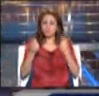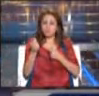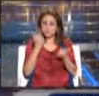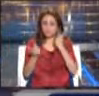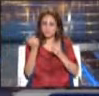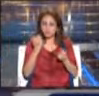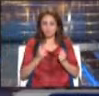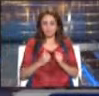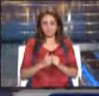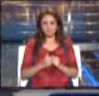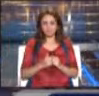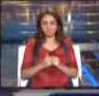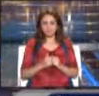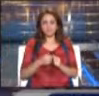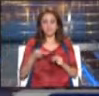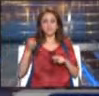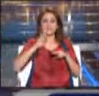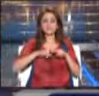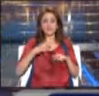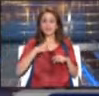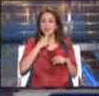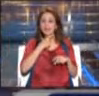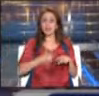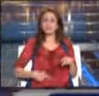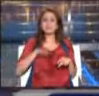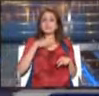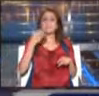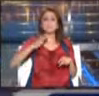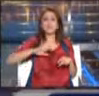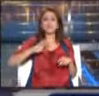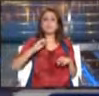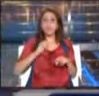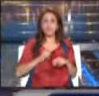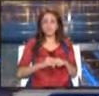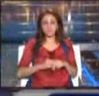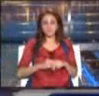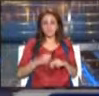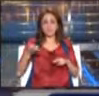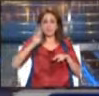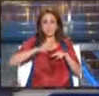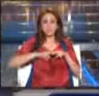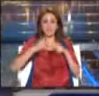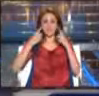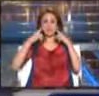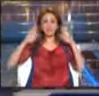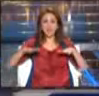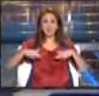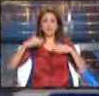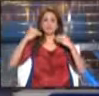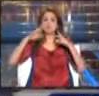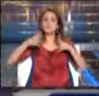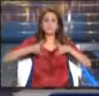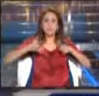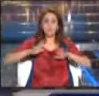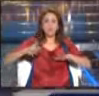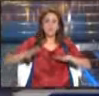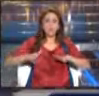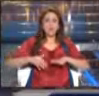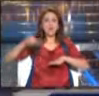الرياضية إلى الجسد الميت دلوقتي. نعم. عودة الحياة والنشاط للمدرجات،